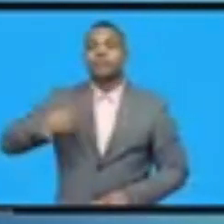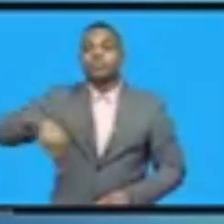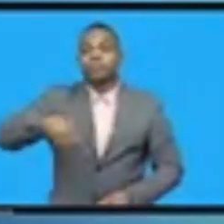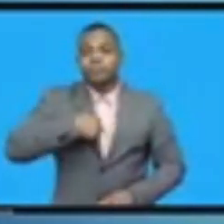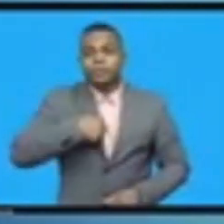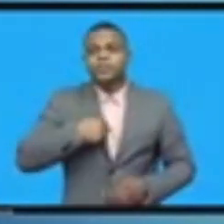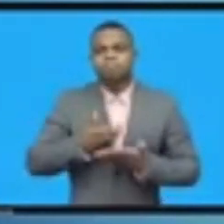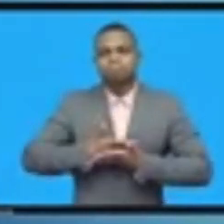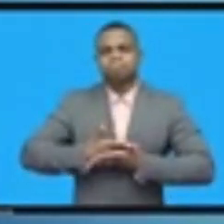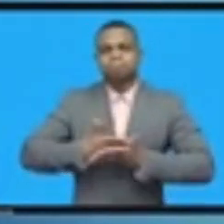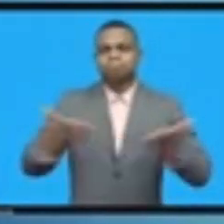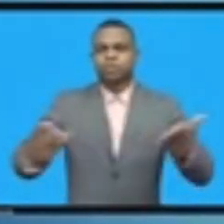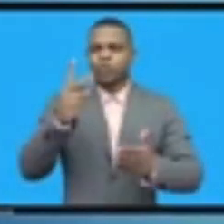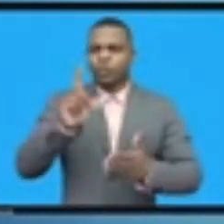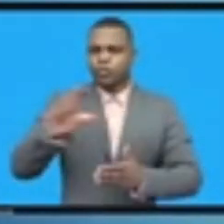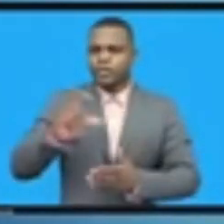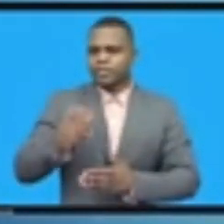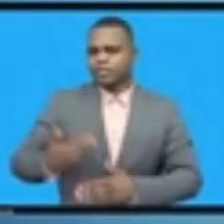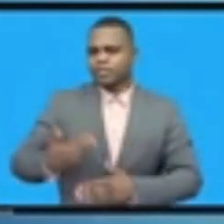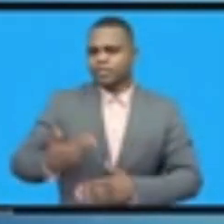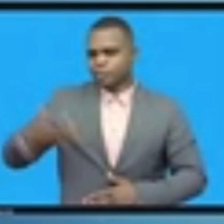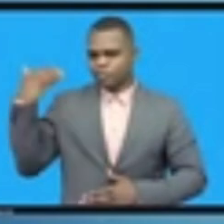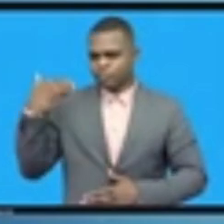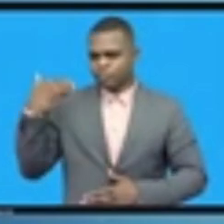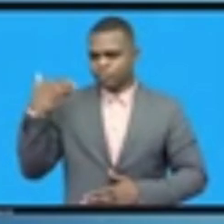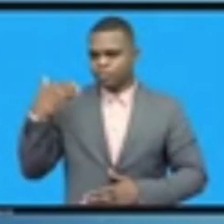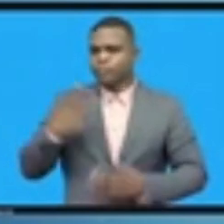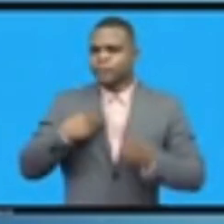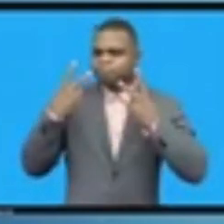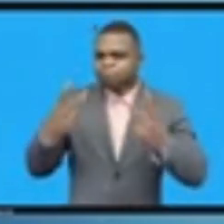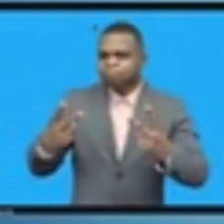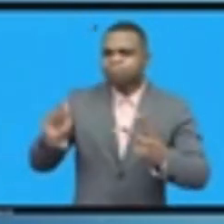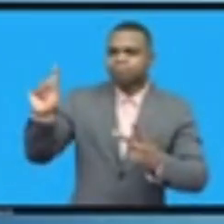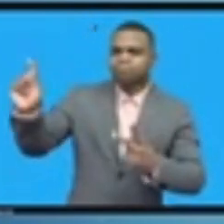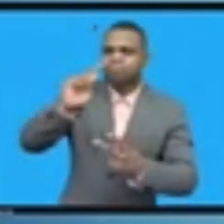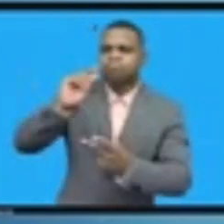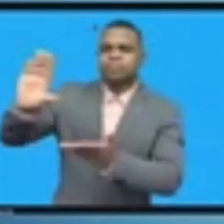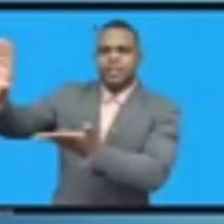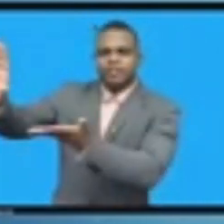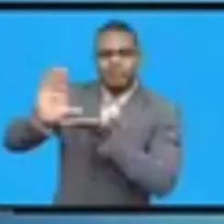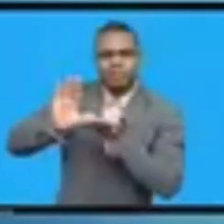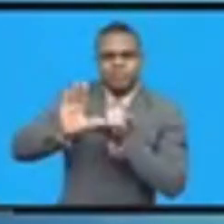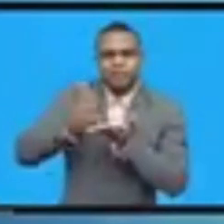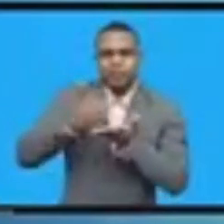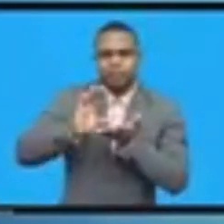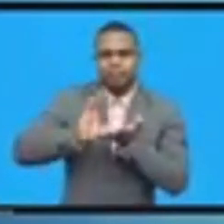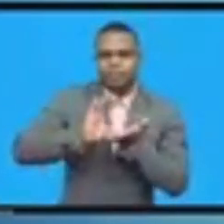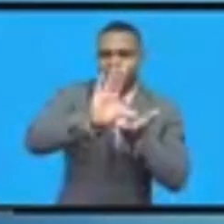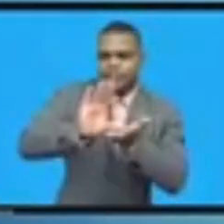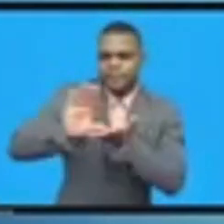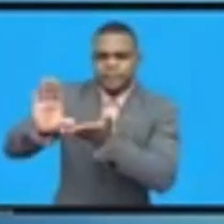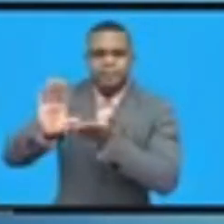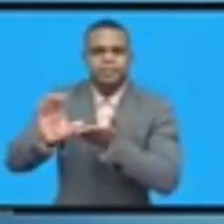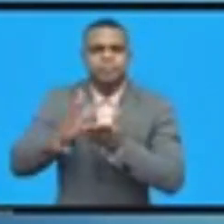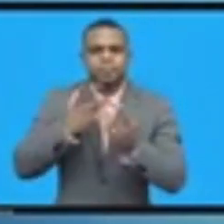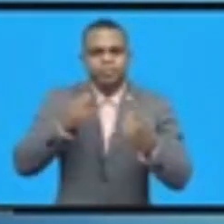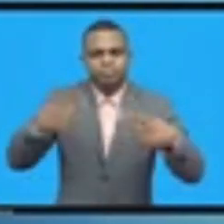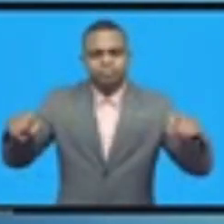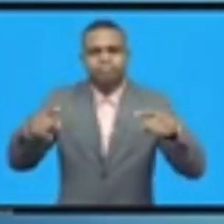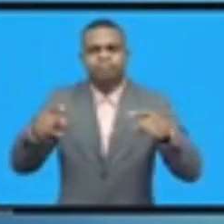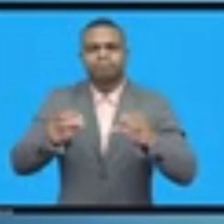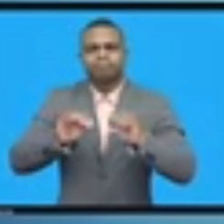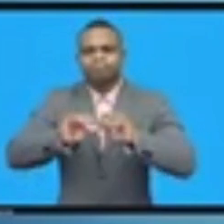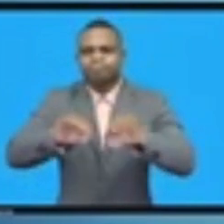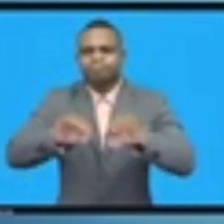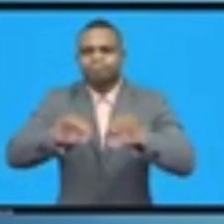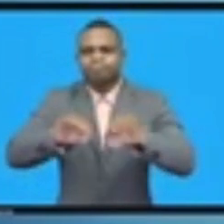多的互联网的流量是在非洲，因为呢，我们要在非洲进行互联网的